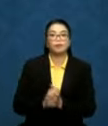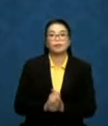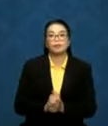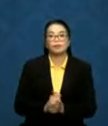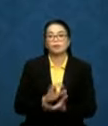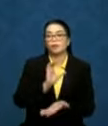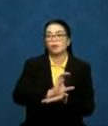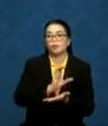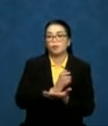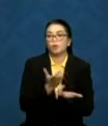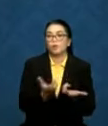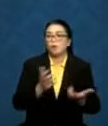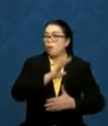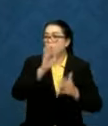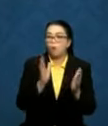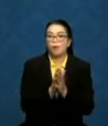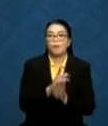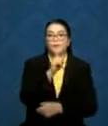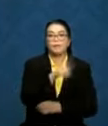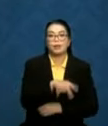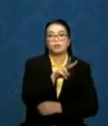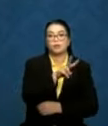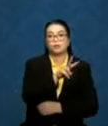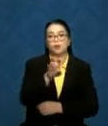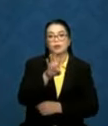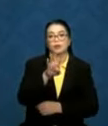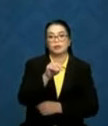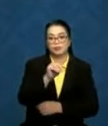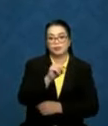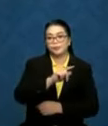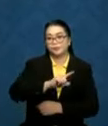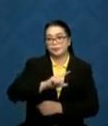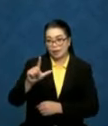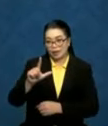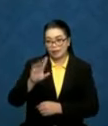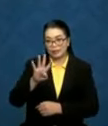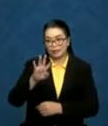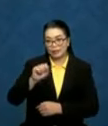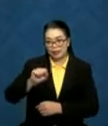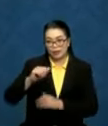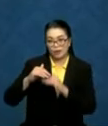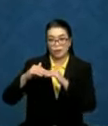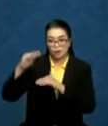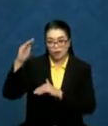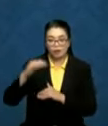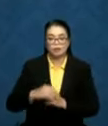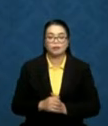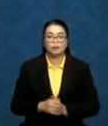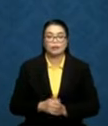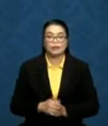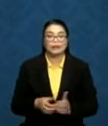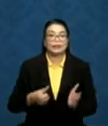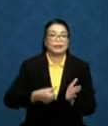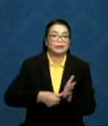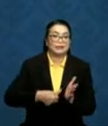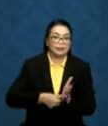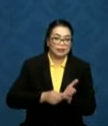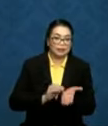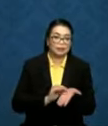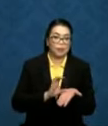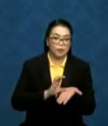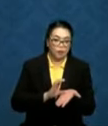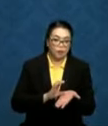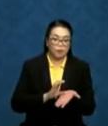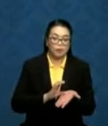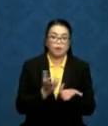กองทุนมีสินทรัพย์ 1,240ล้าน 400,000เศษๆนะครับมีหนี้สินมี